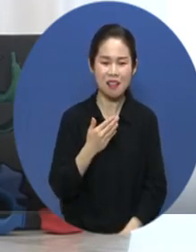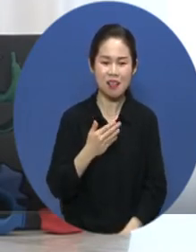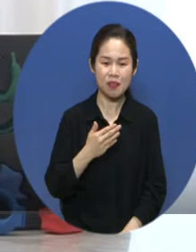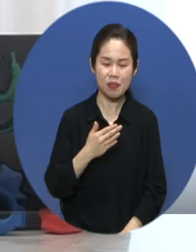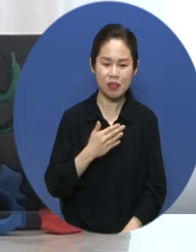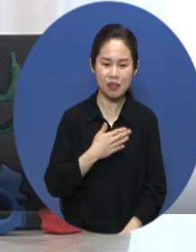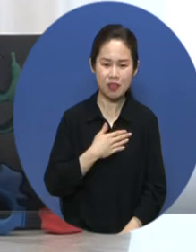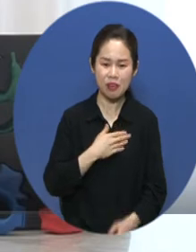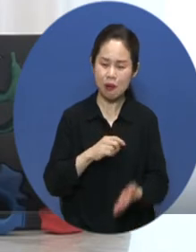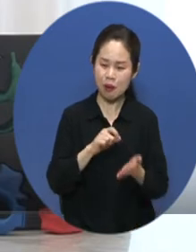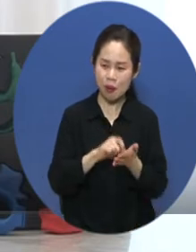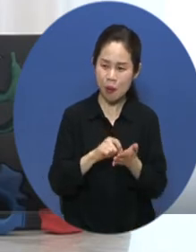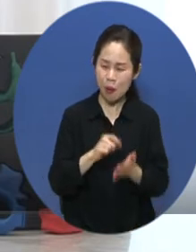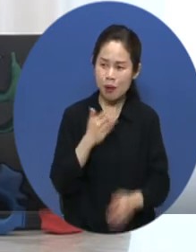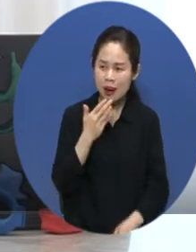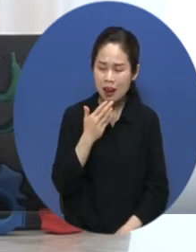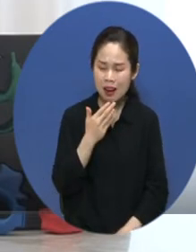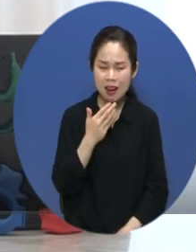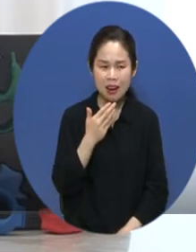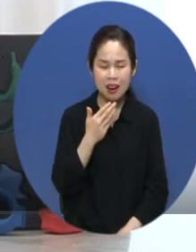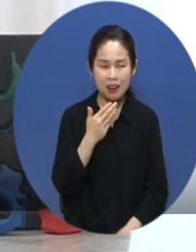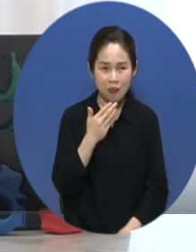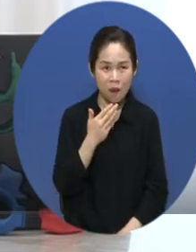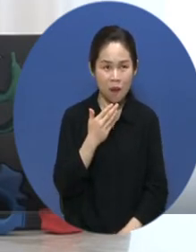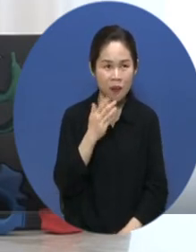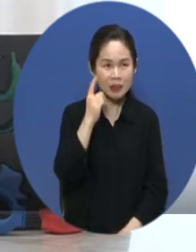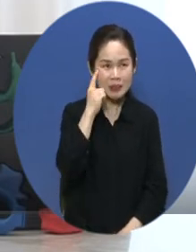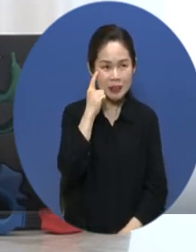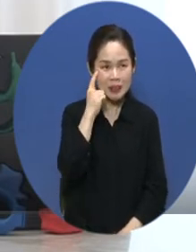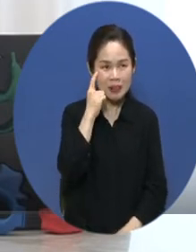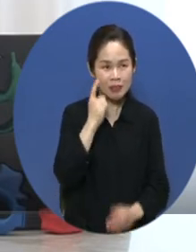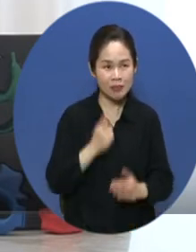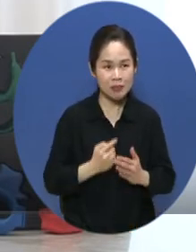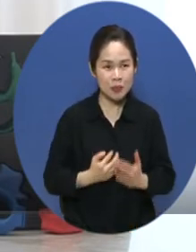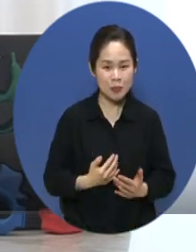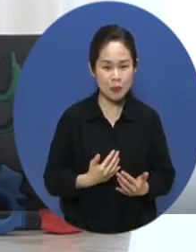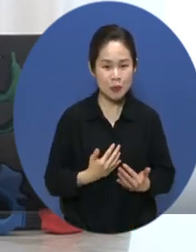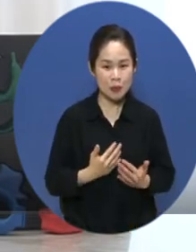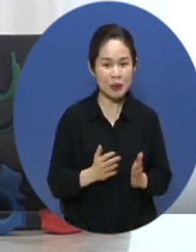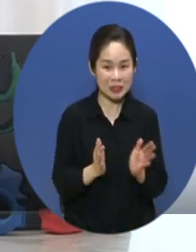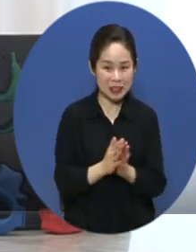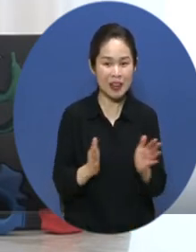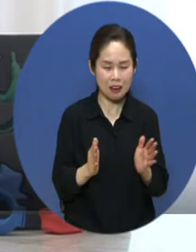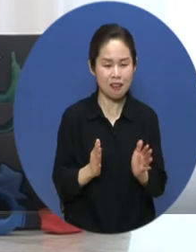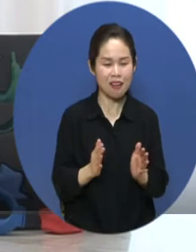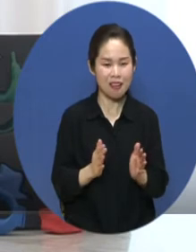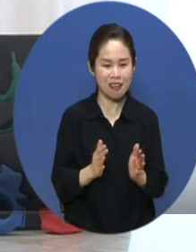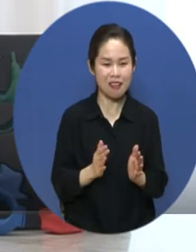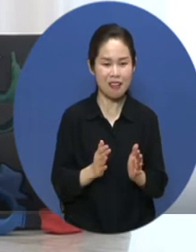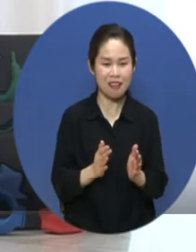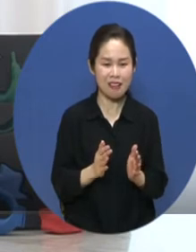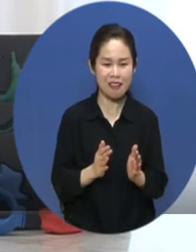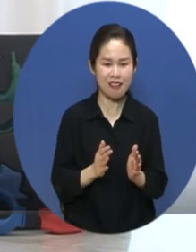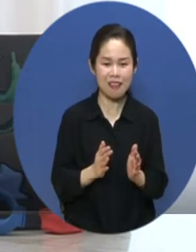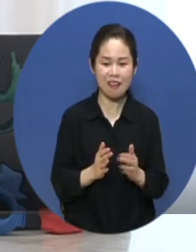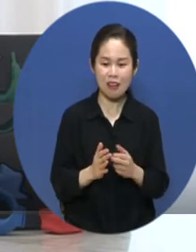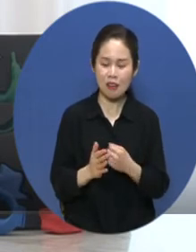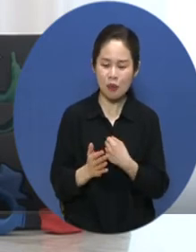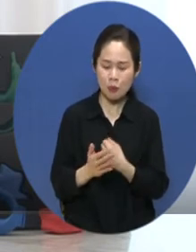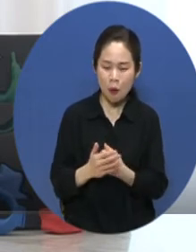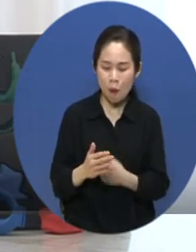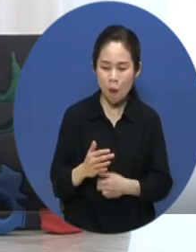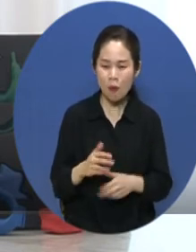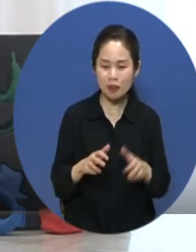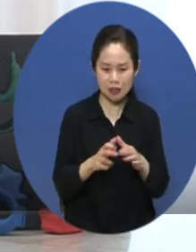수 있다라는 어떤 의지들이 많이 생기신 부분에서 장애인분들이 되게 어떻게 보면 영향을 많이